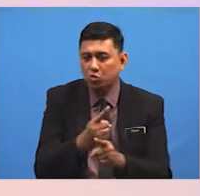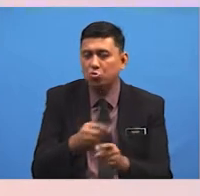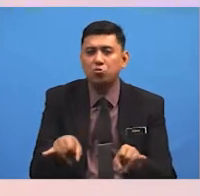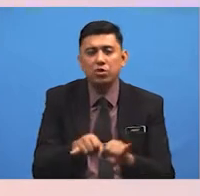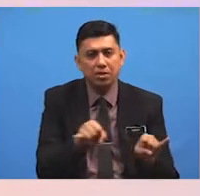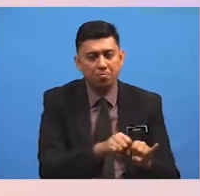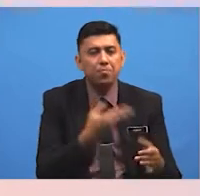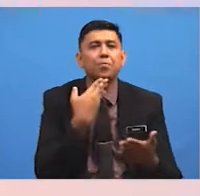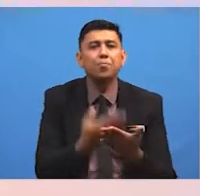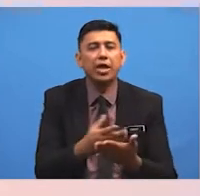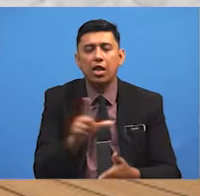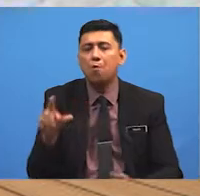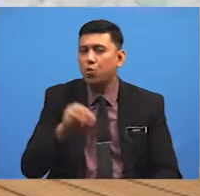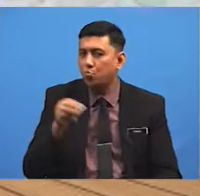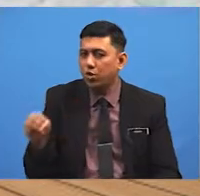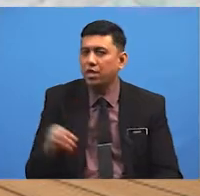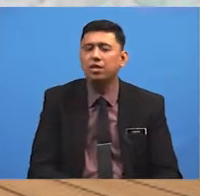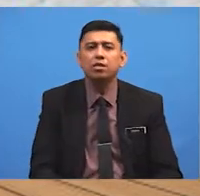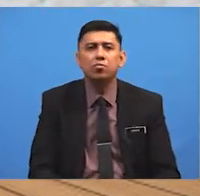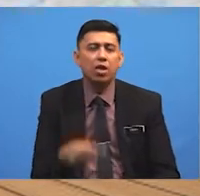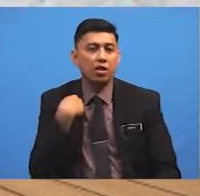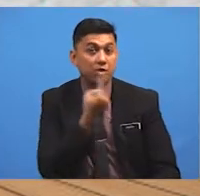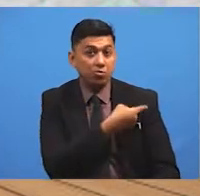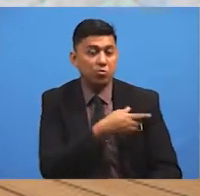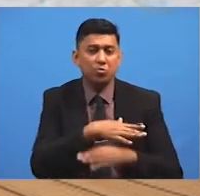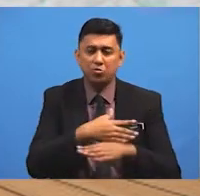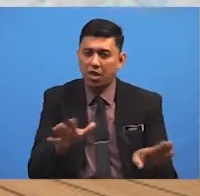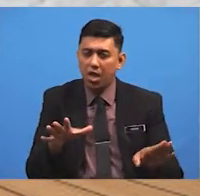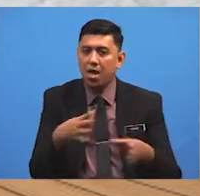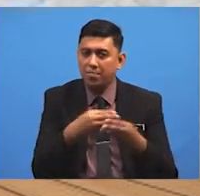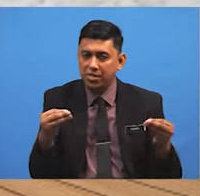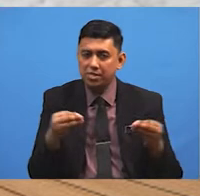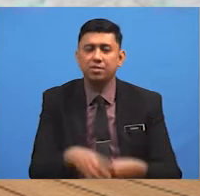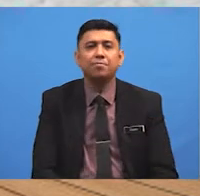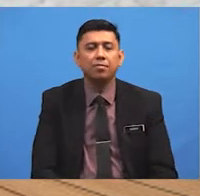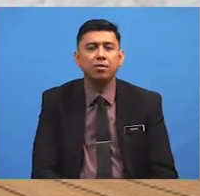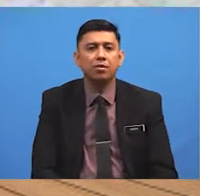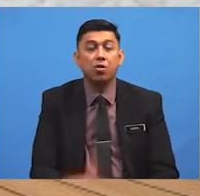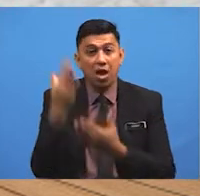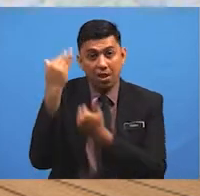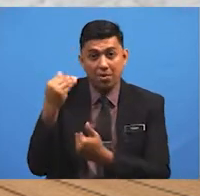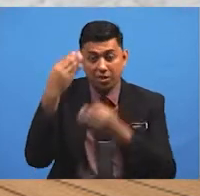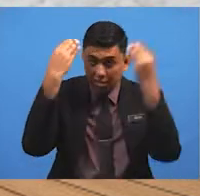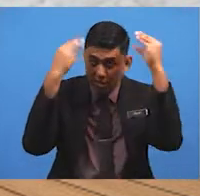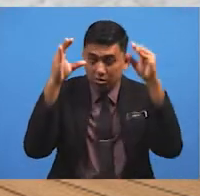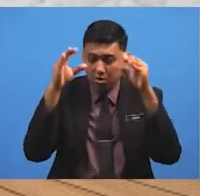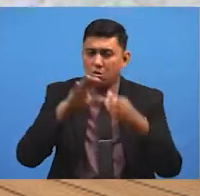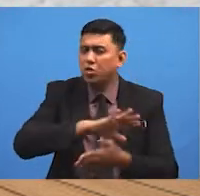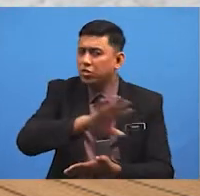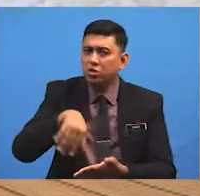juga Baiklah mode-mode kita sudah di penghujung kelas hadapan cekgu